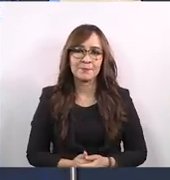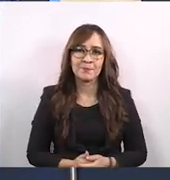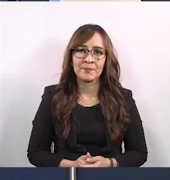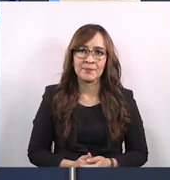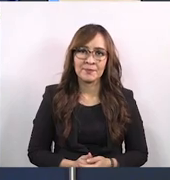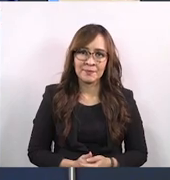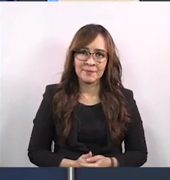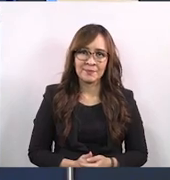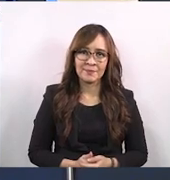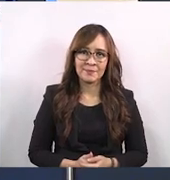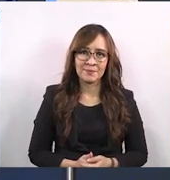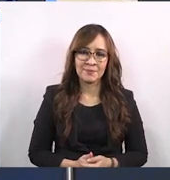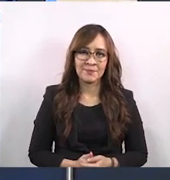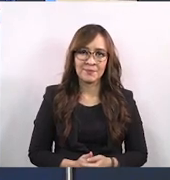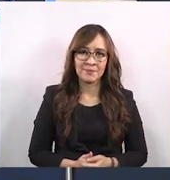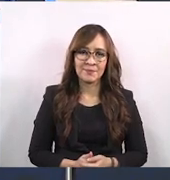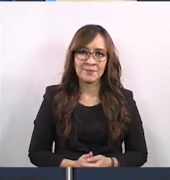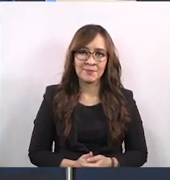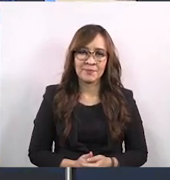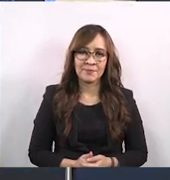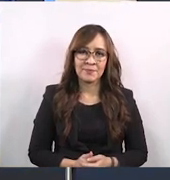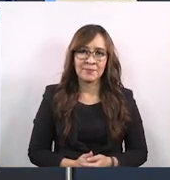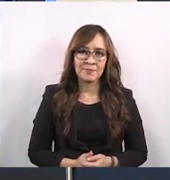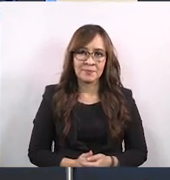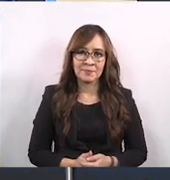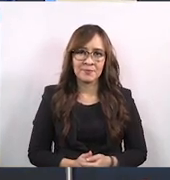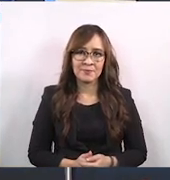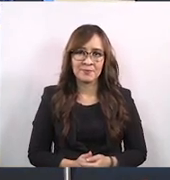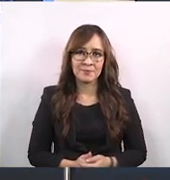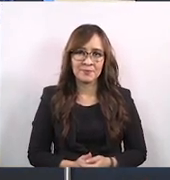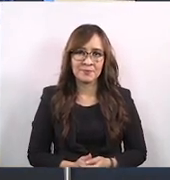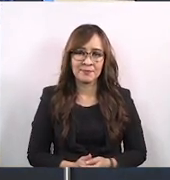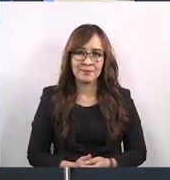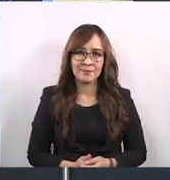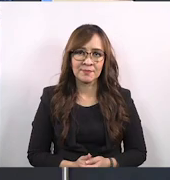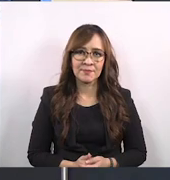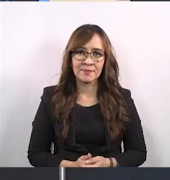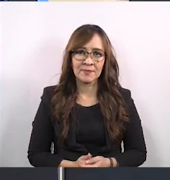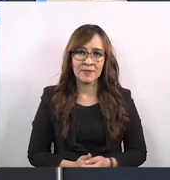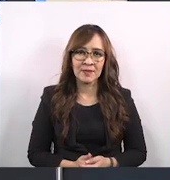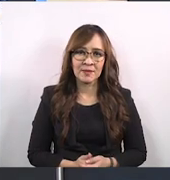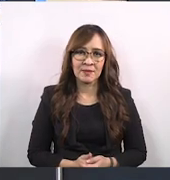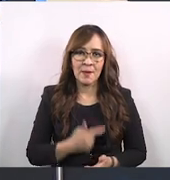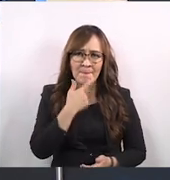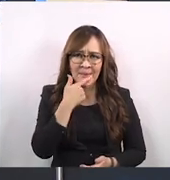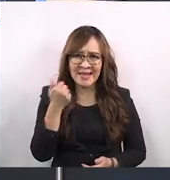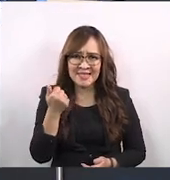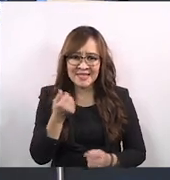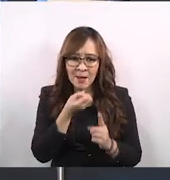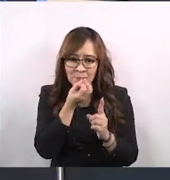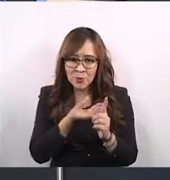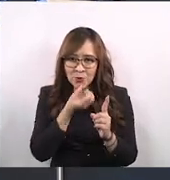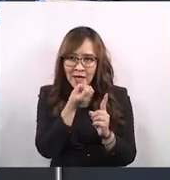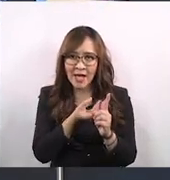mau mencari Untung saja waduh saudaraku yg kekasih dalam Tuhan Hai manis dengan